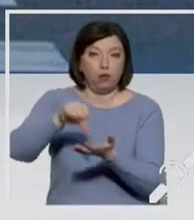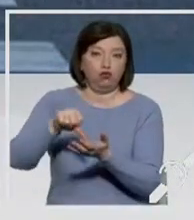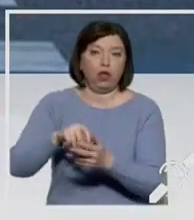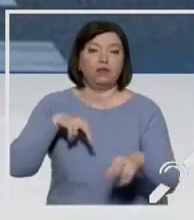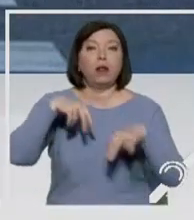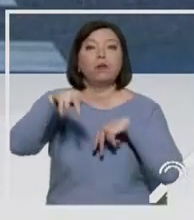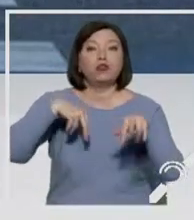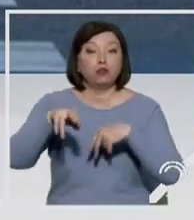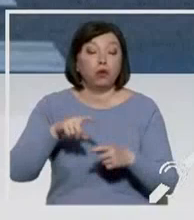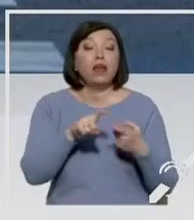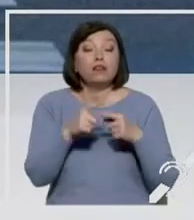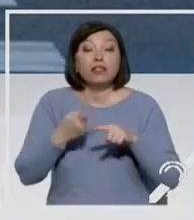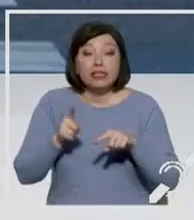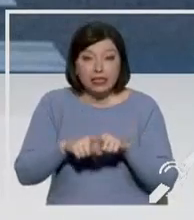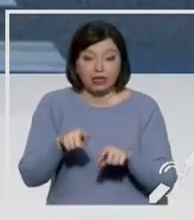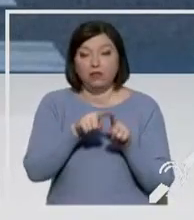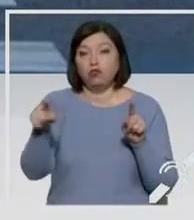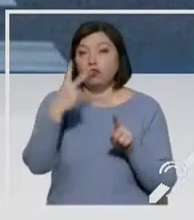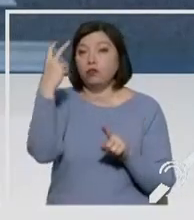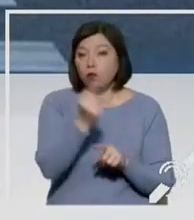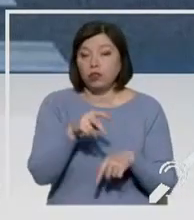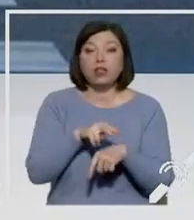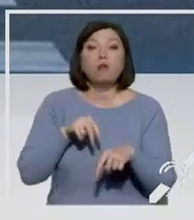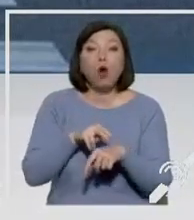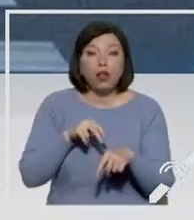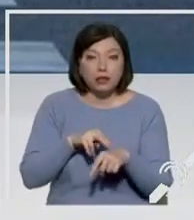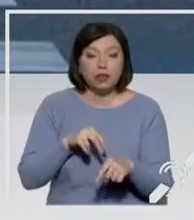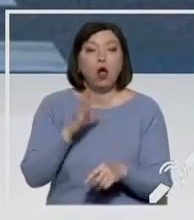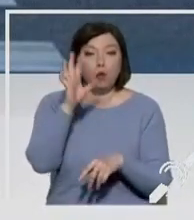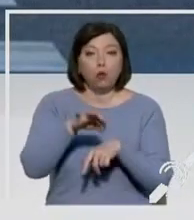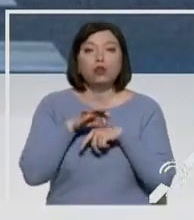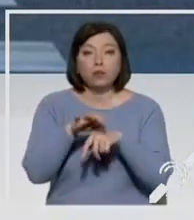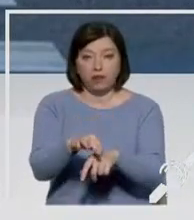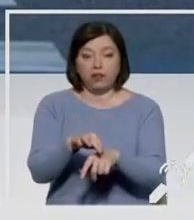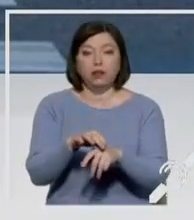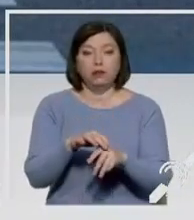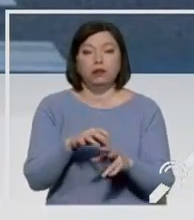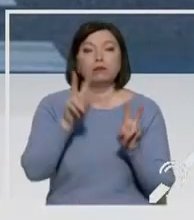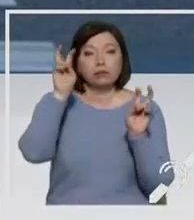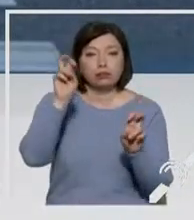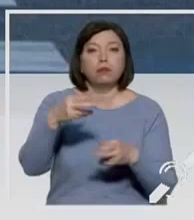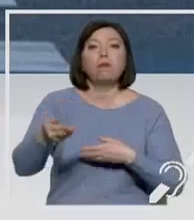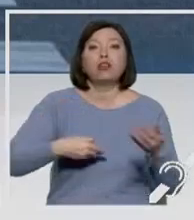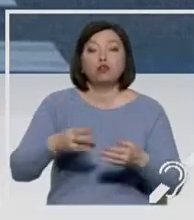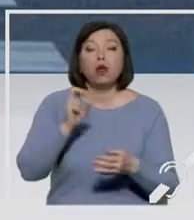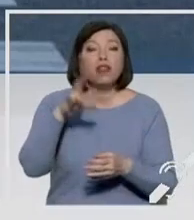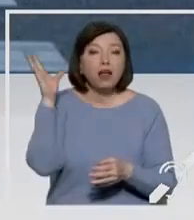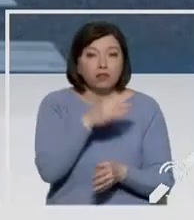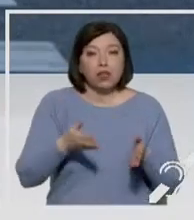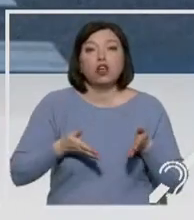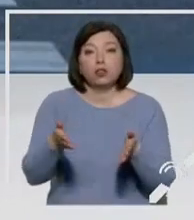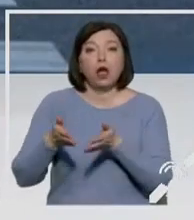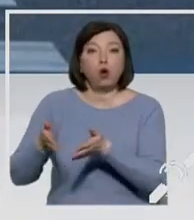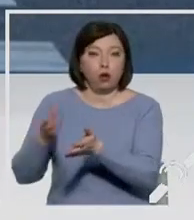în acest context timp de două săptămâni Poliția de patrulare va organiza operațiunea pietonul pe toate șoselele din